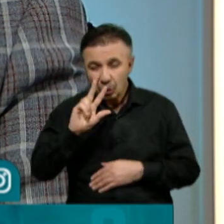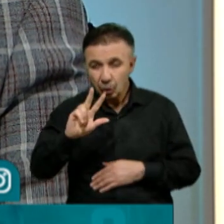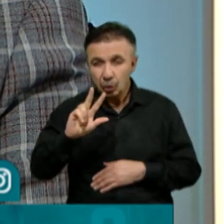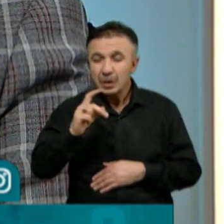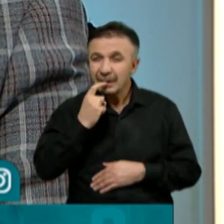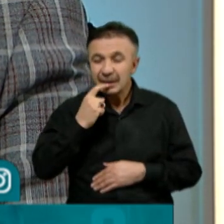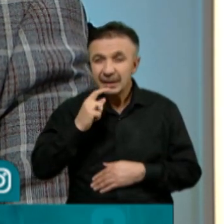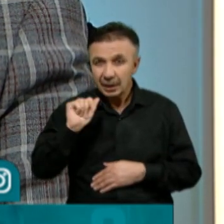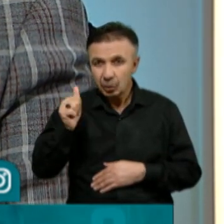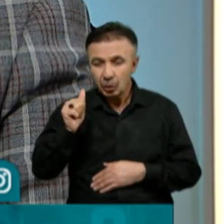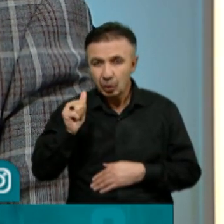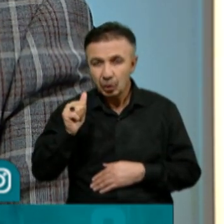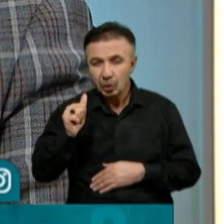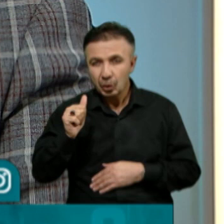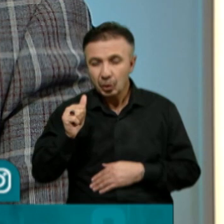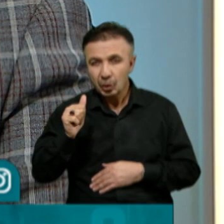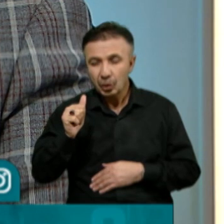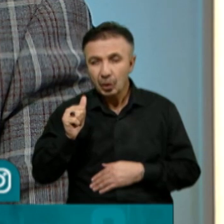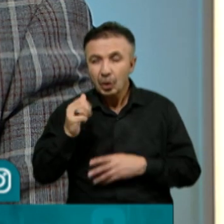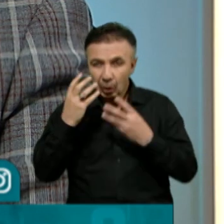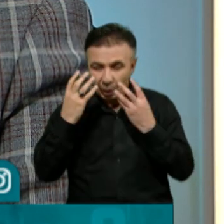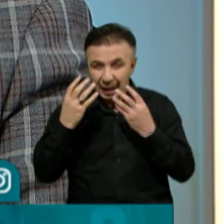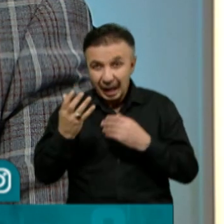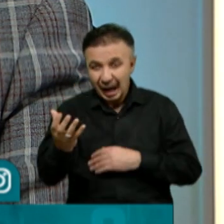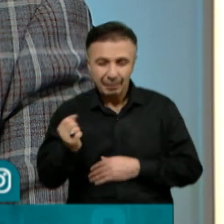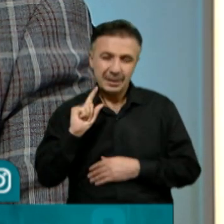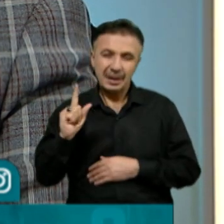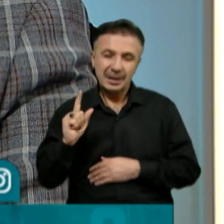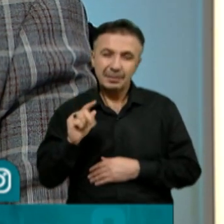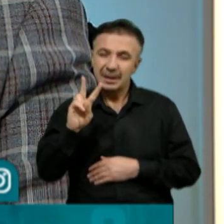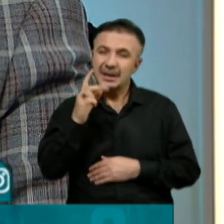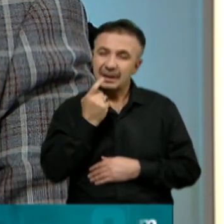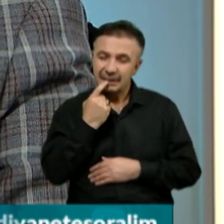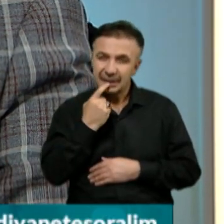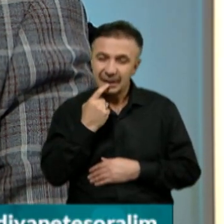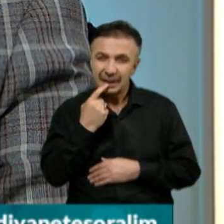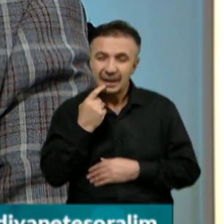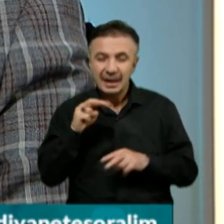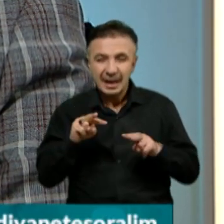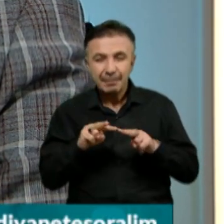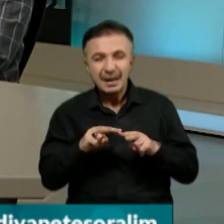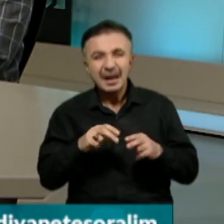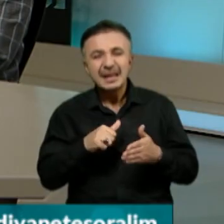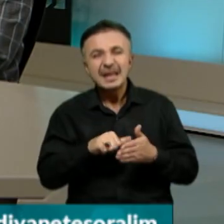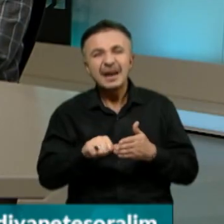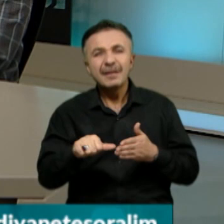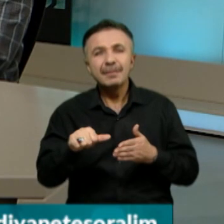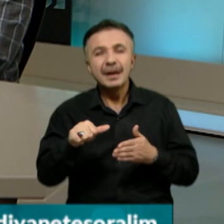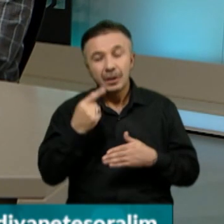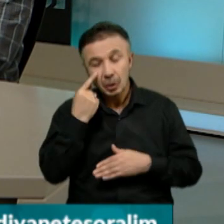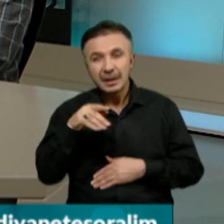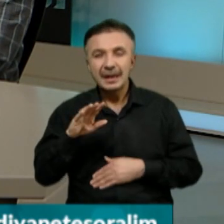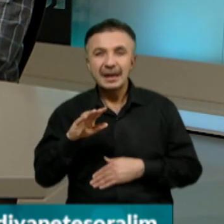almış olması gerekir iki yaş ise Miladi takvime göre değil hicri takvime göre dir